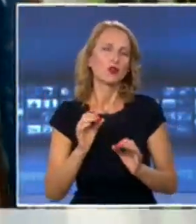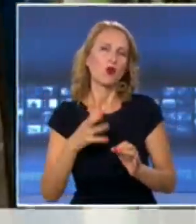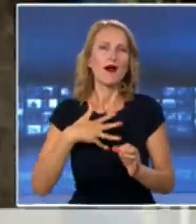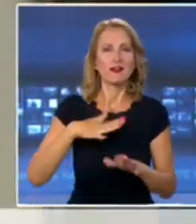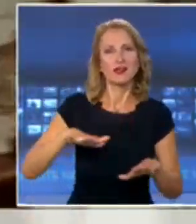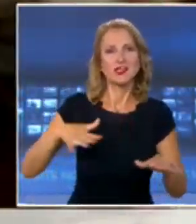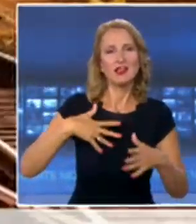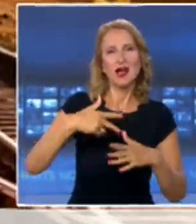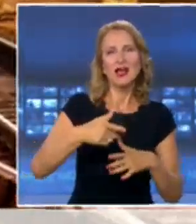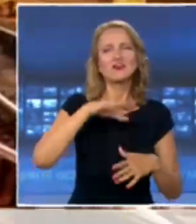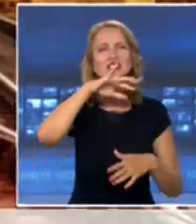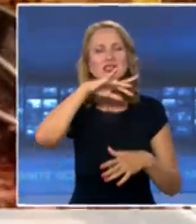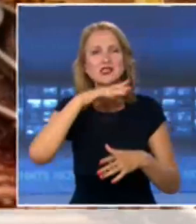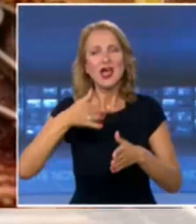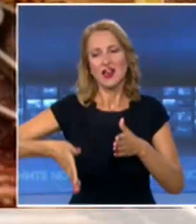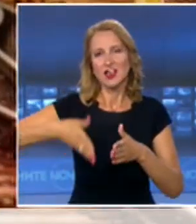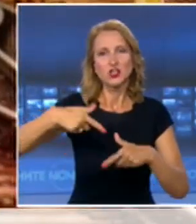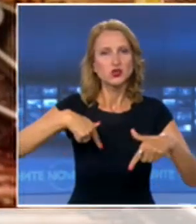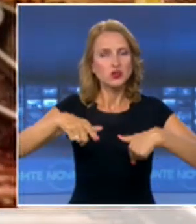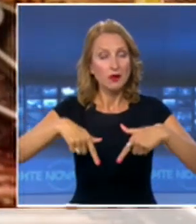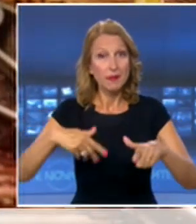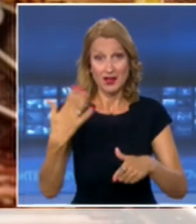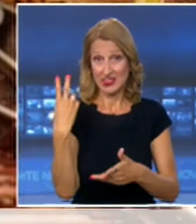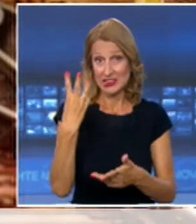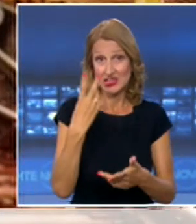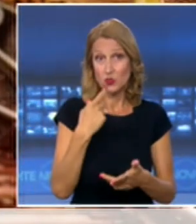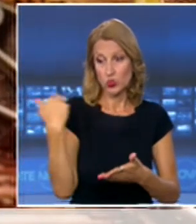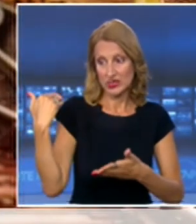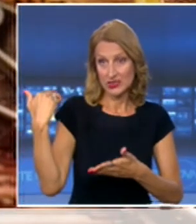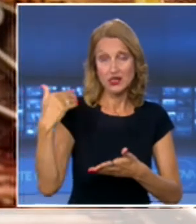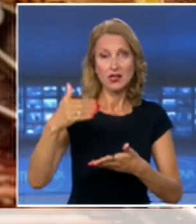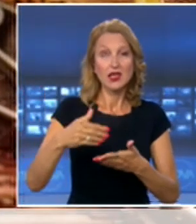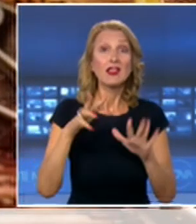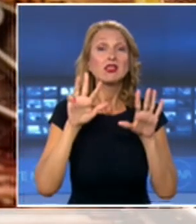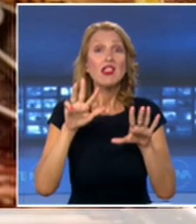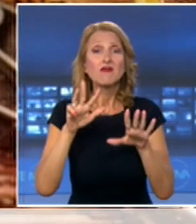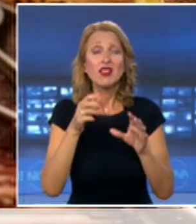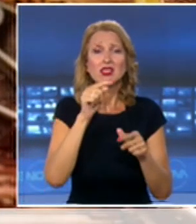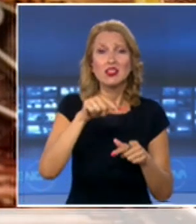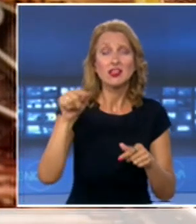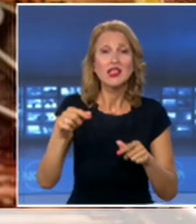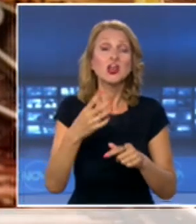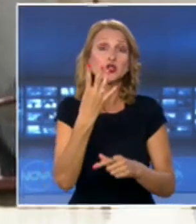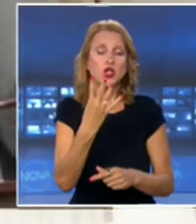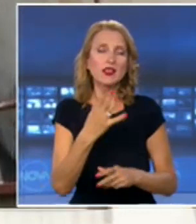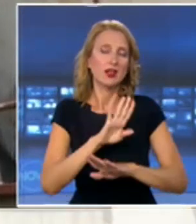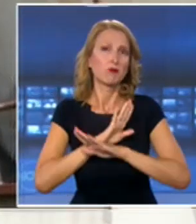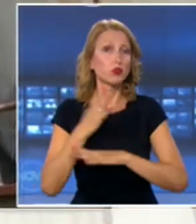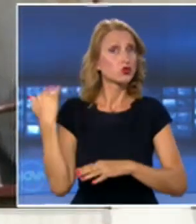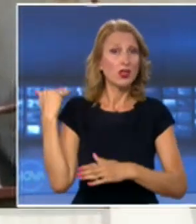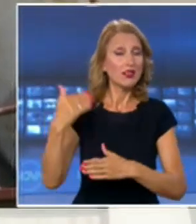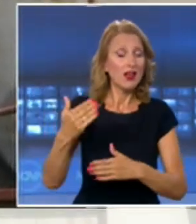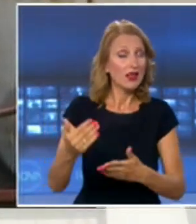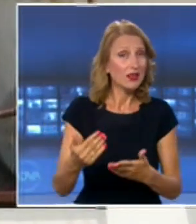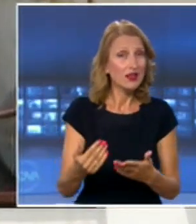ЖП композиции. Там за последните 3 години са станали 9 инцидента, 4 от които завършват фатално. И волтова дъга и детето